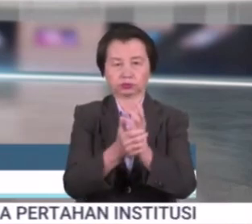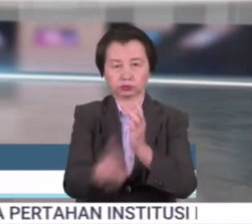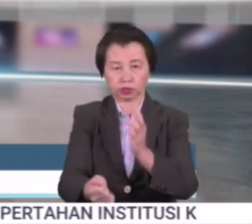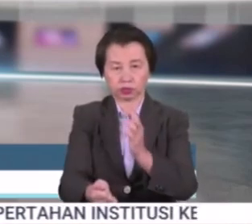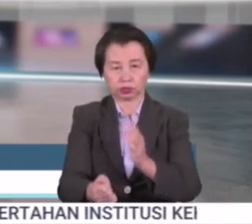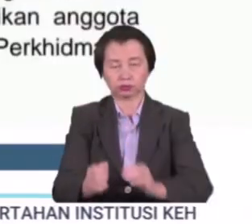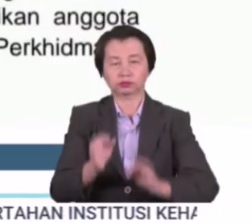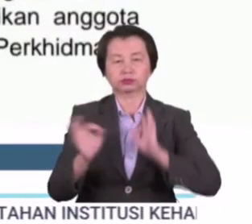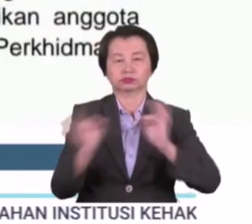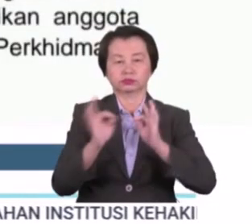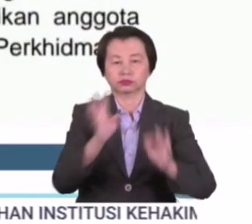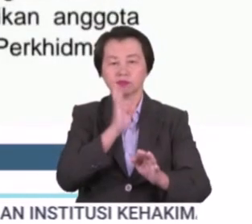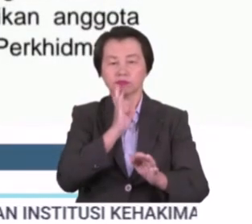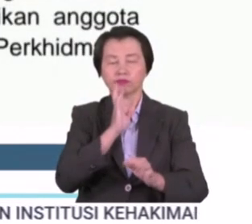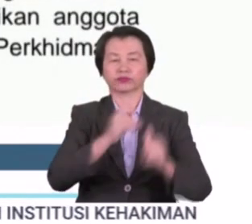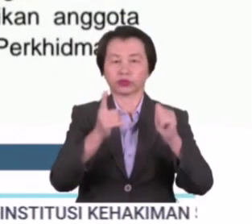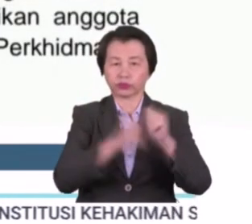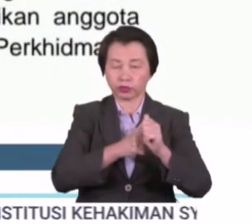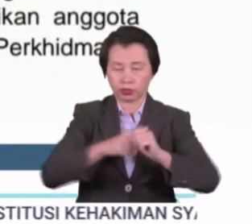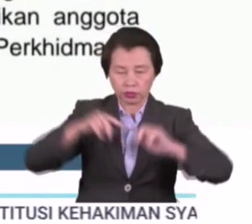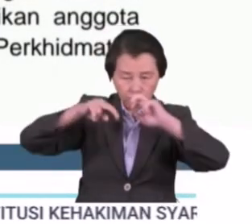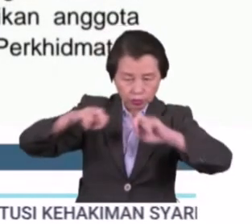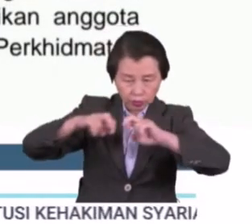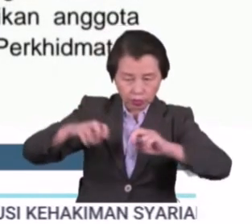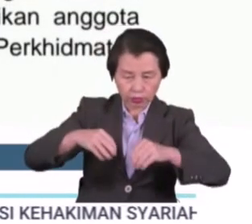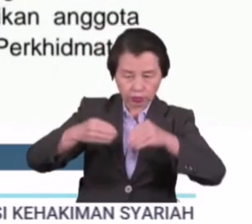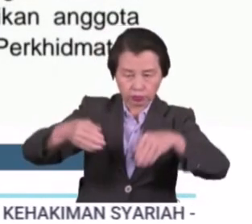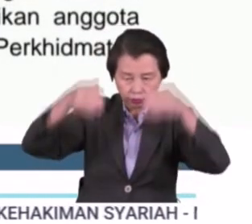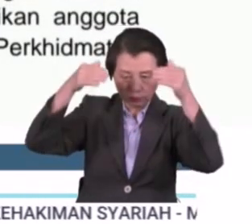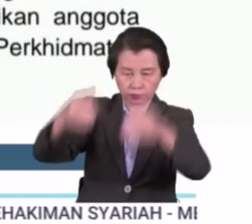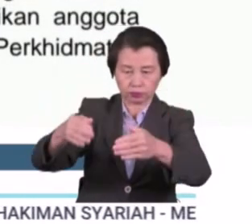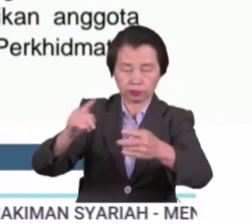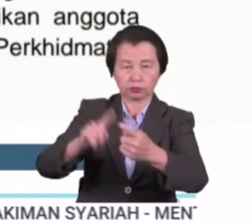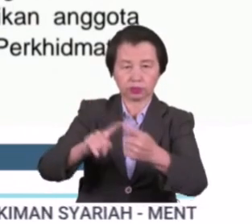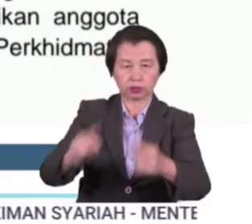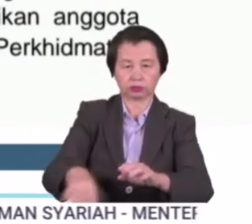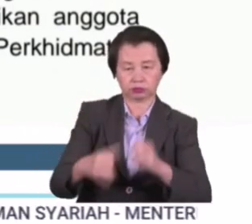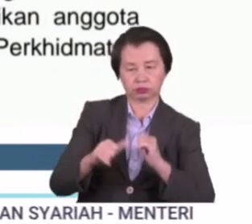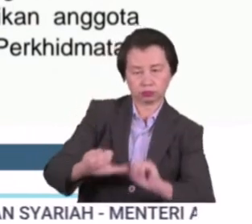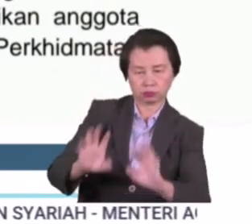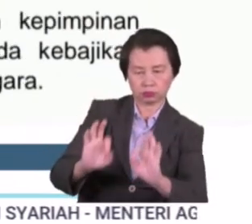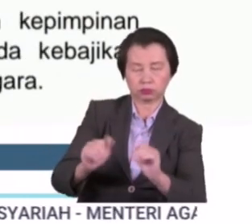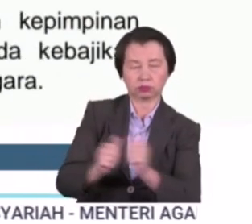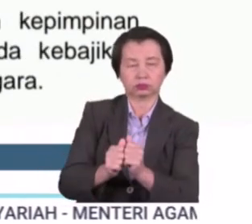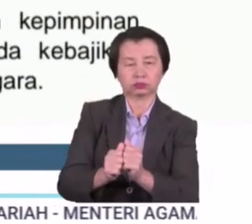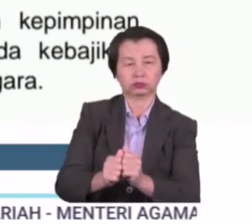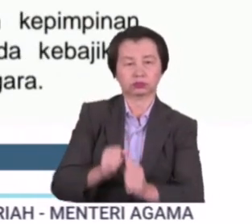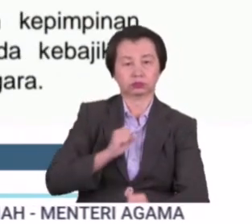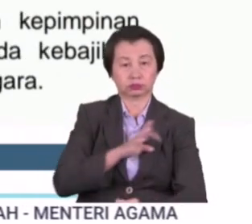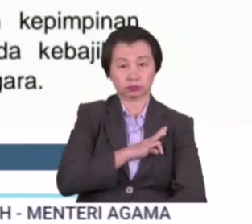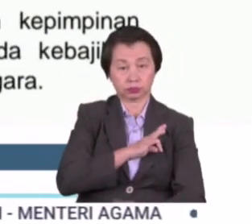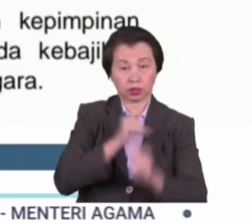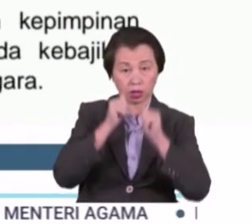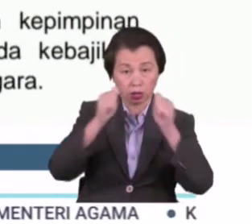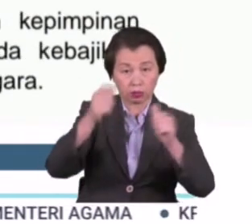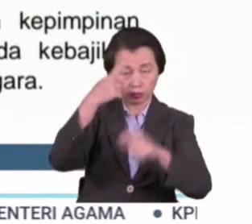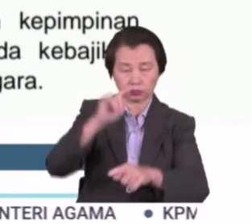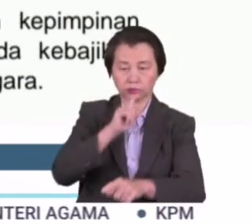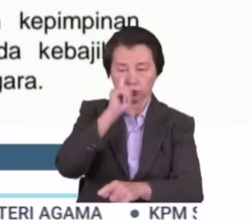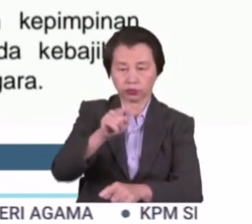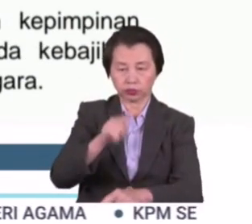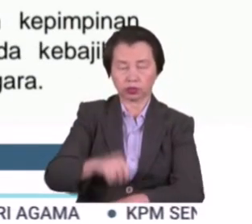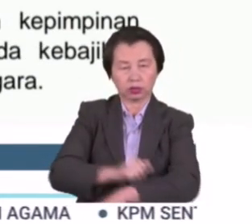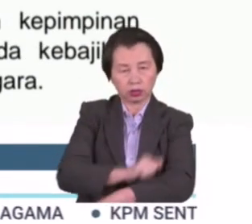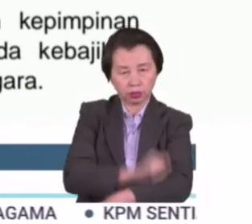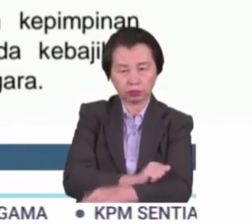jelas beliau buat permulaan kajian akan memberi penekanan kepada kemampuan penjawat awam ia bagi memastikan